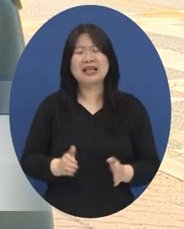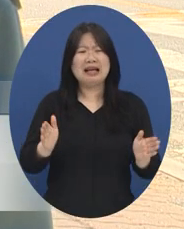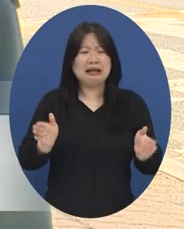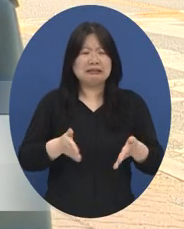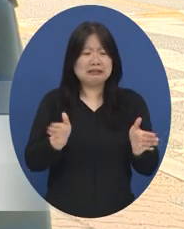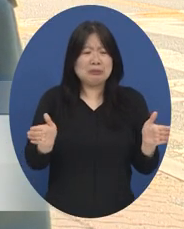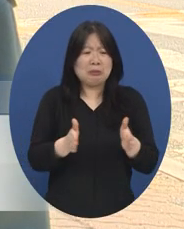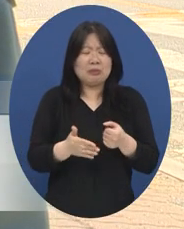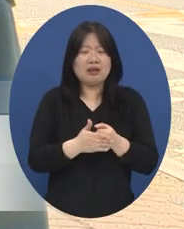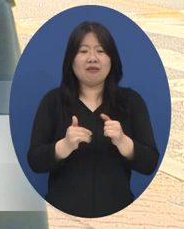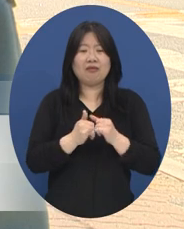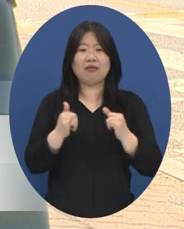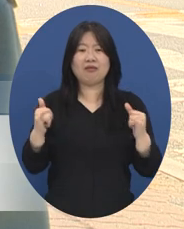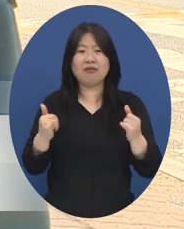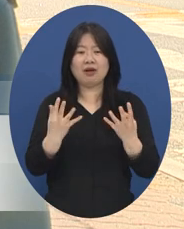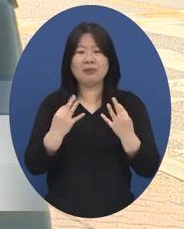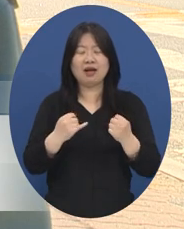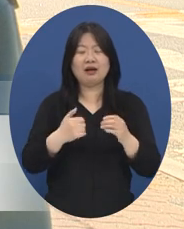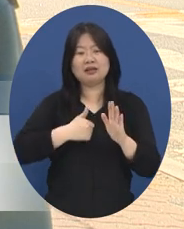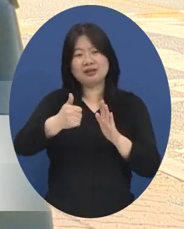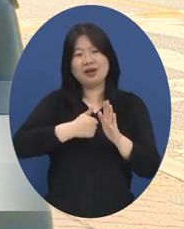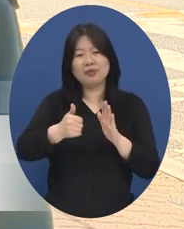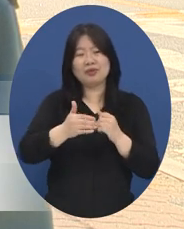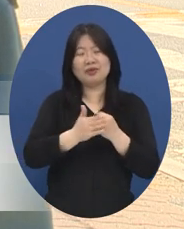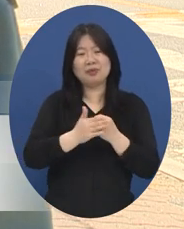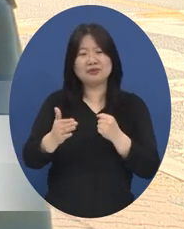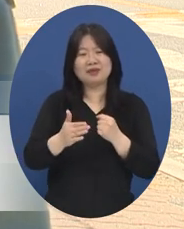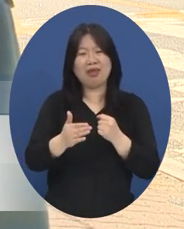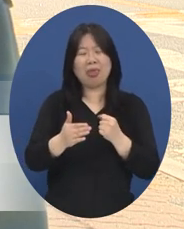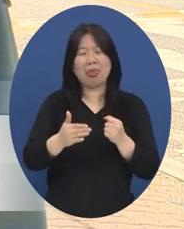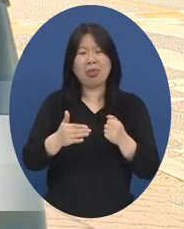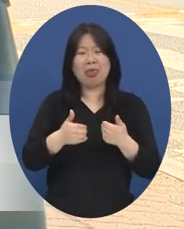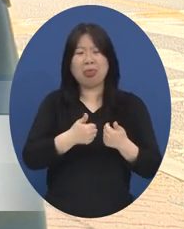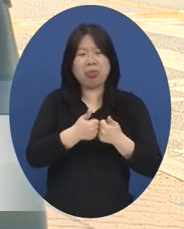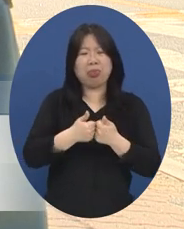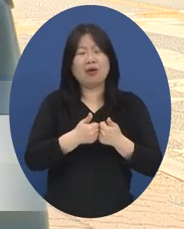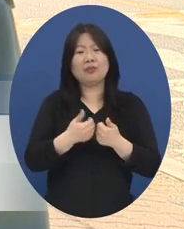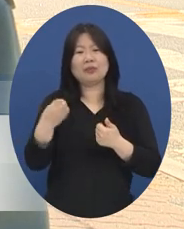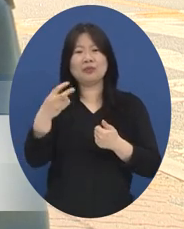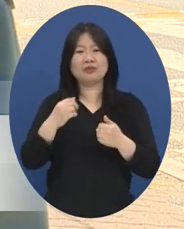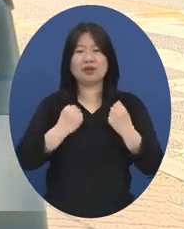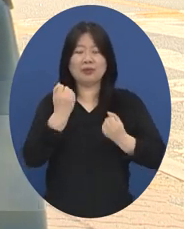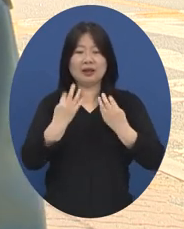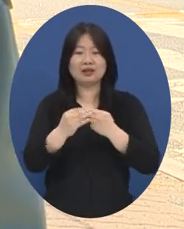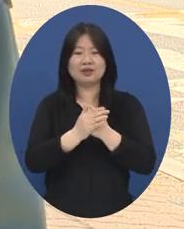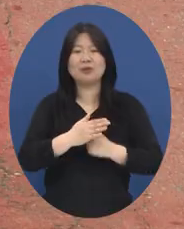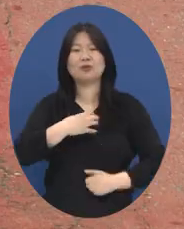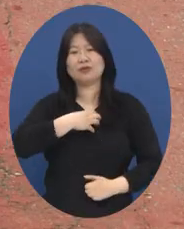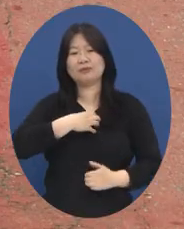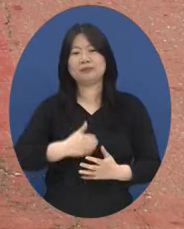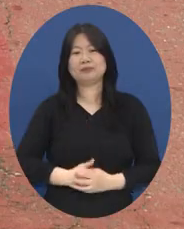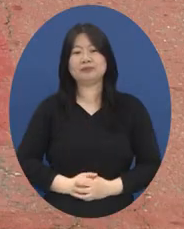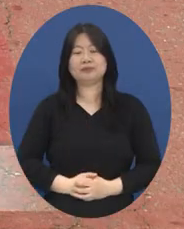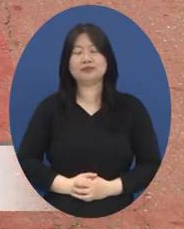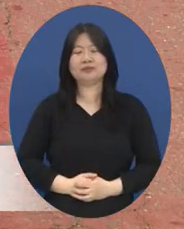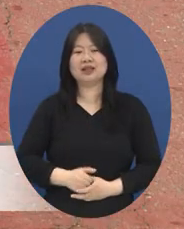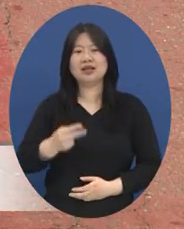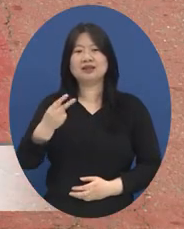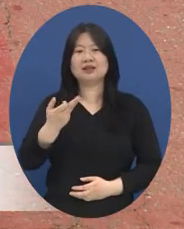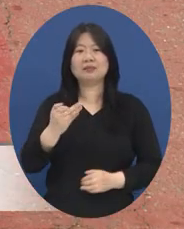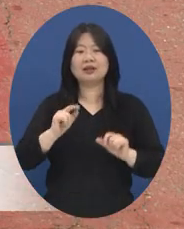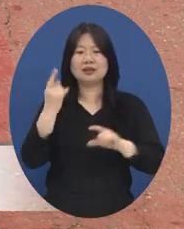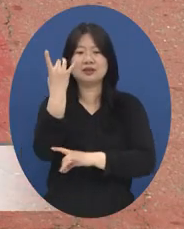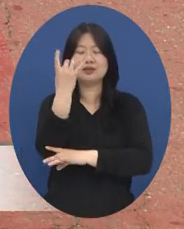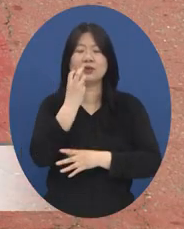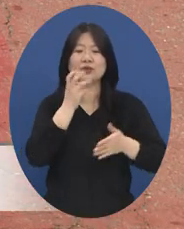가서 사람들이 많이 다녀서 막 치고도 찾은거 도 많이 다녀서 위험 이에요 2018년